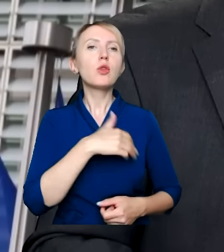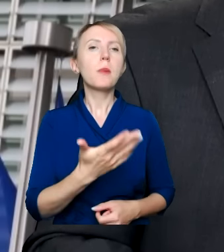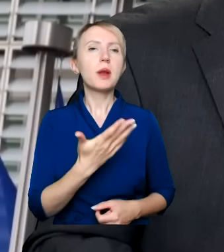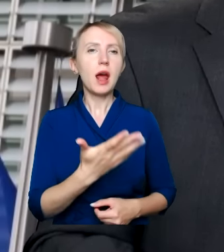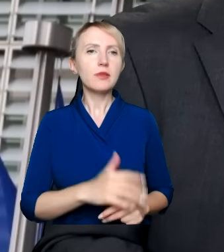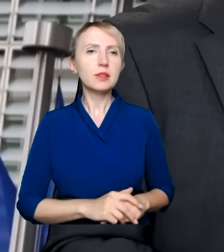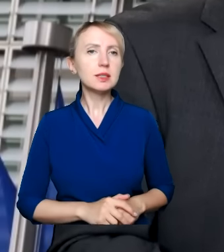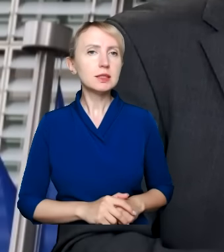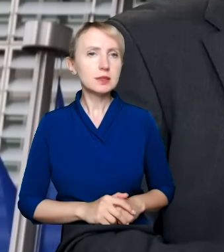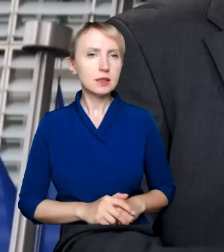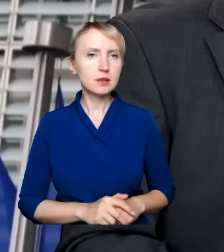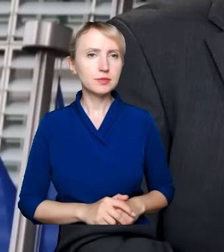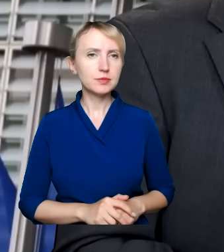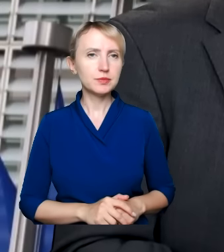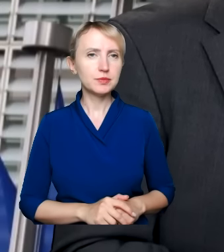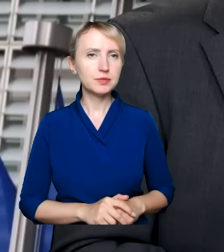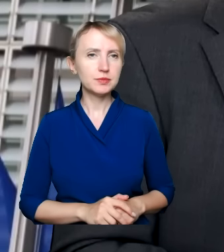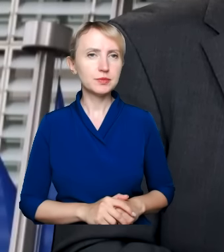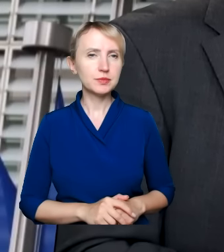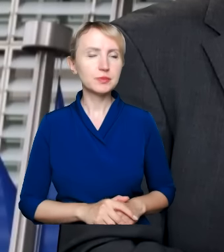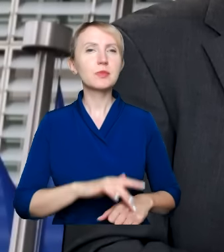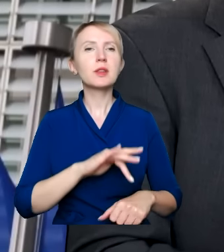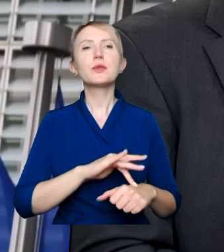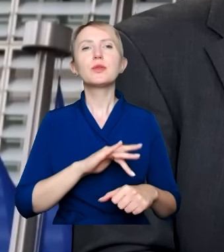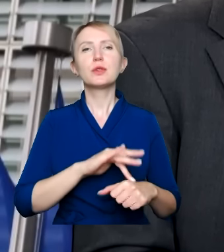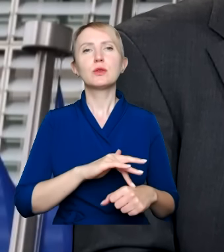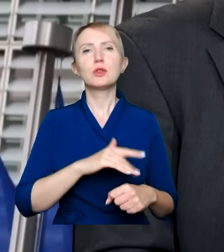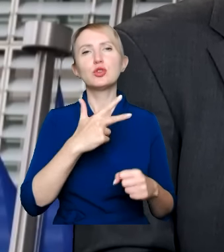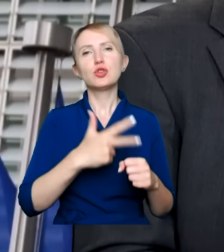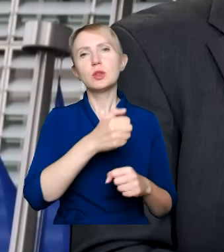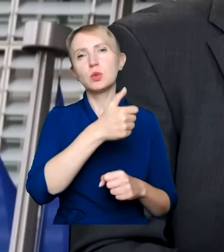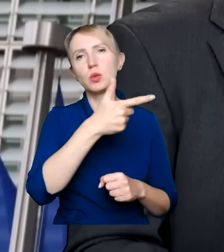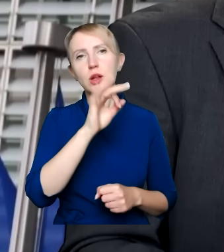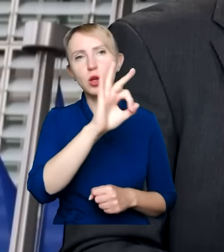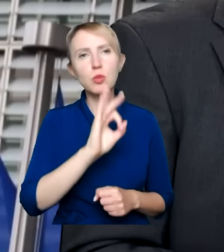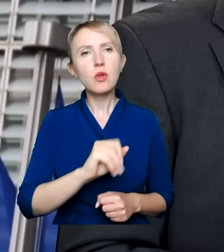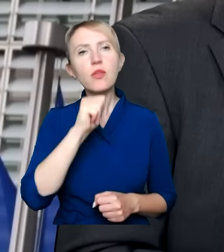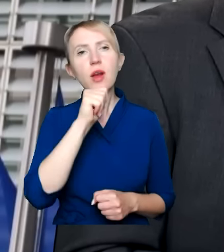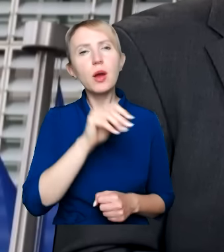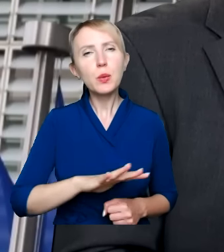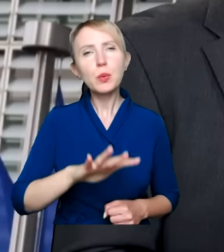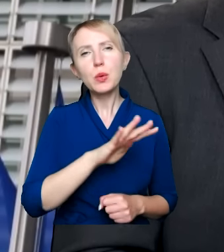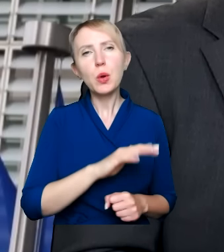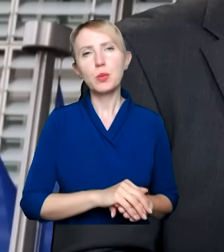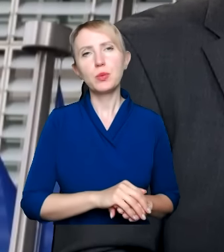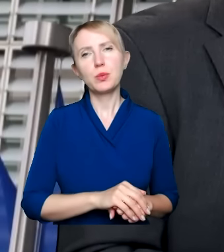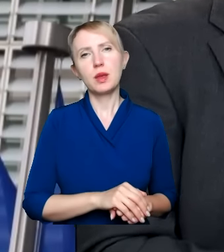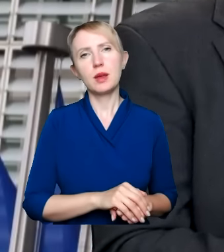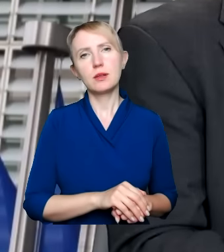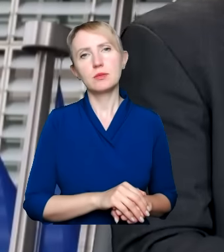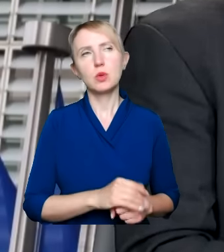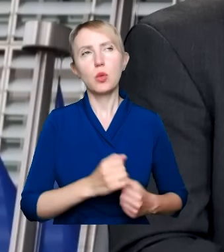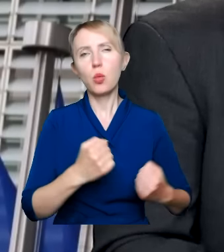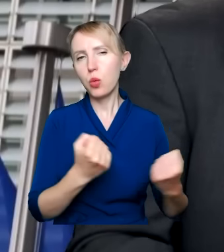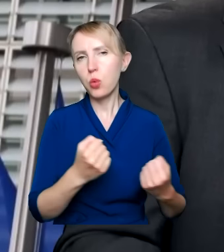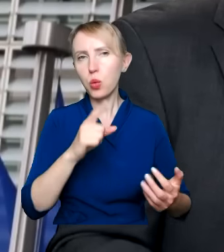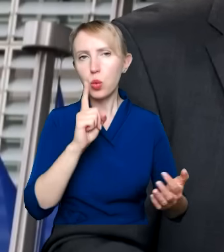taki no wynik 30 kilku procent w Europie byłby uważany za ogromny sukces tak